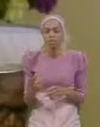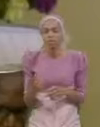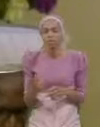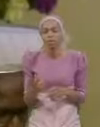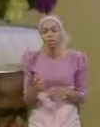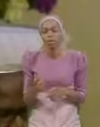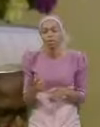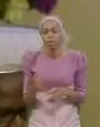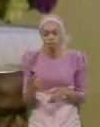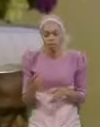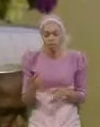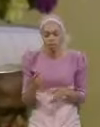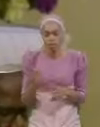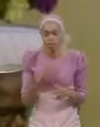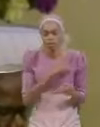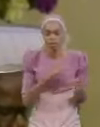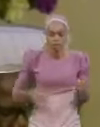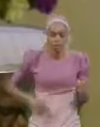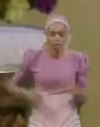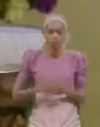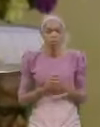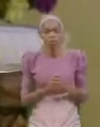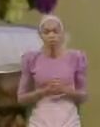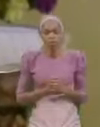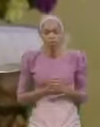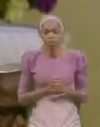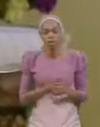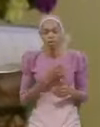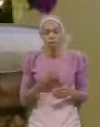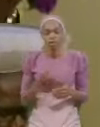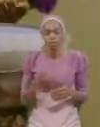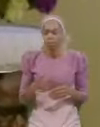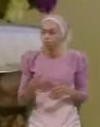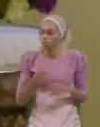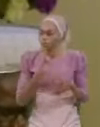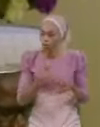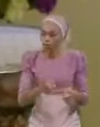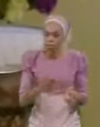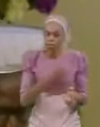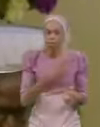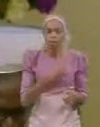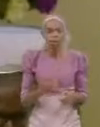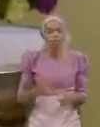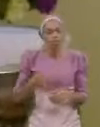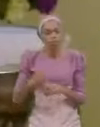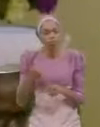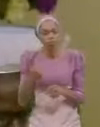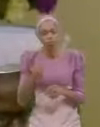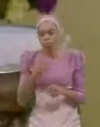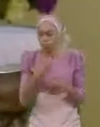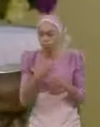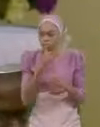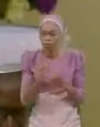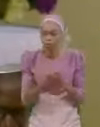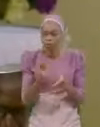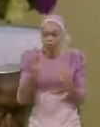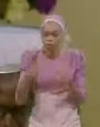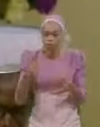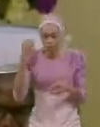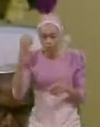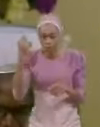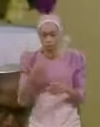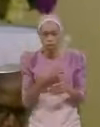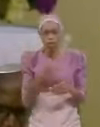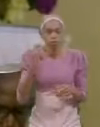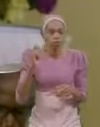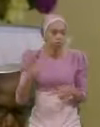personne de mon frère est-ce que tu comprends maintenant ma sœur maintenant est-ce que tu comprends nous devons également comprendre en répondant aux